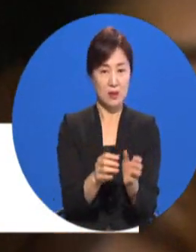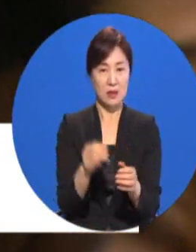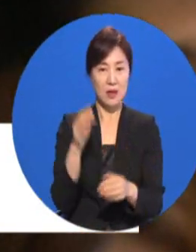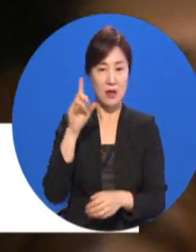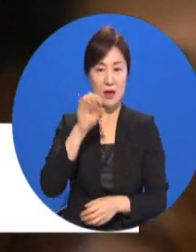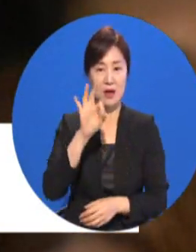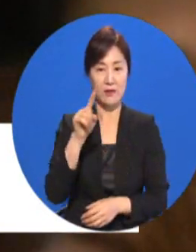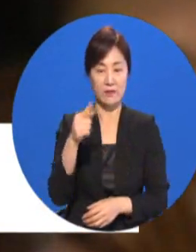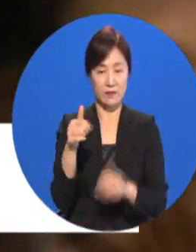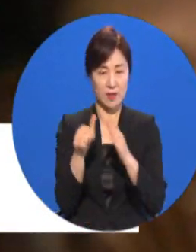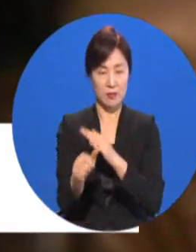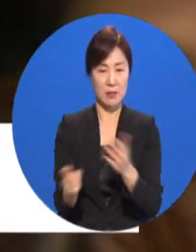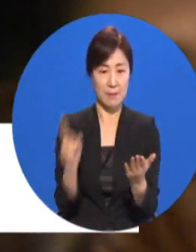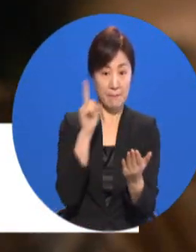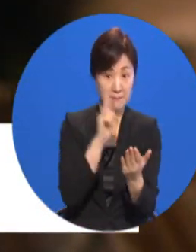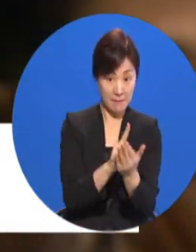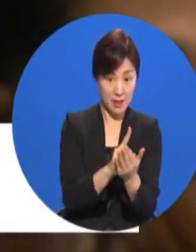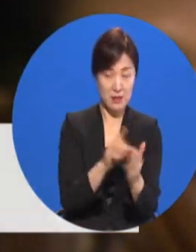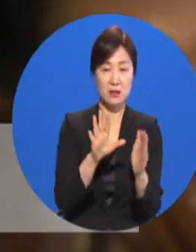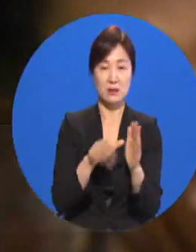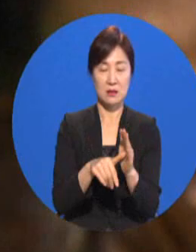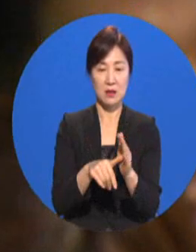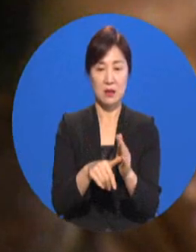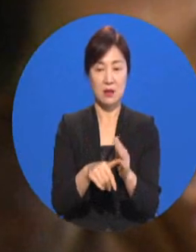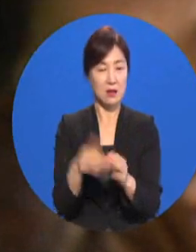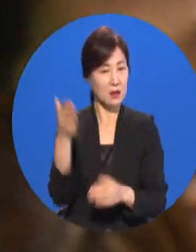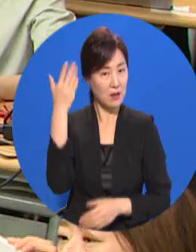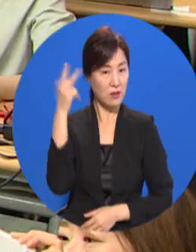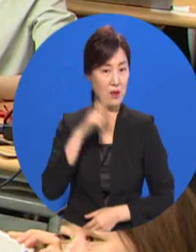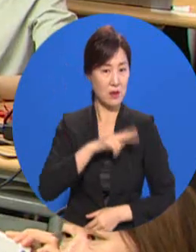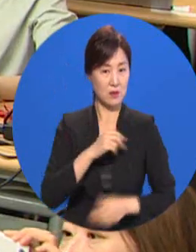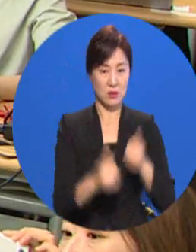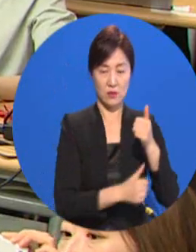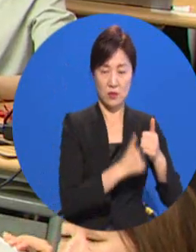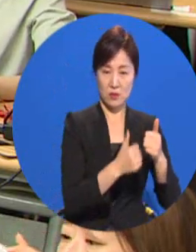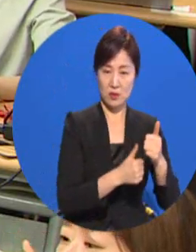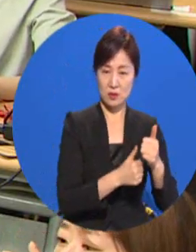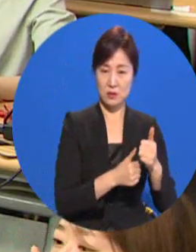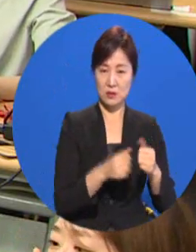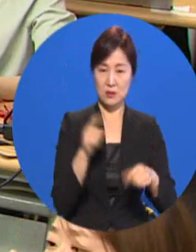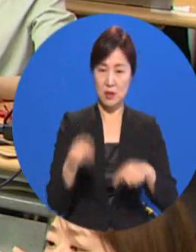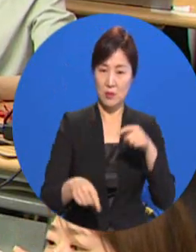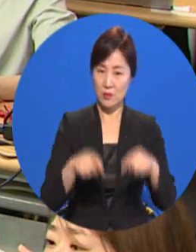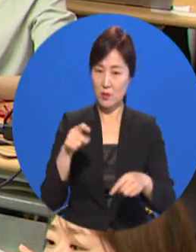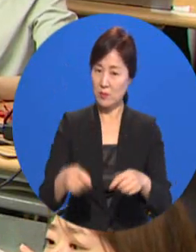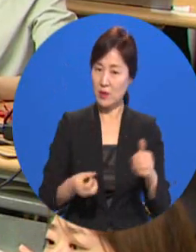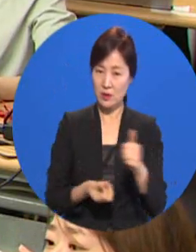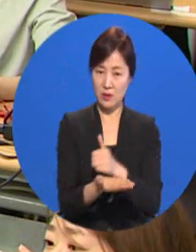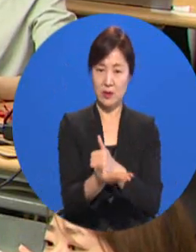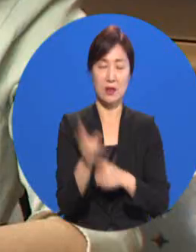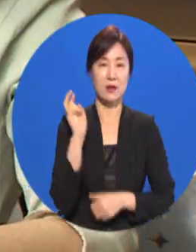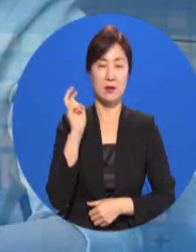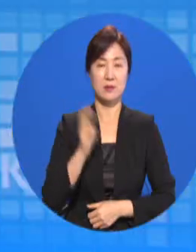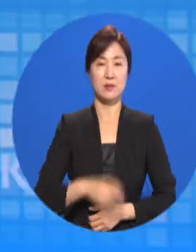참여할 경우 과거 국내 당 소속 현역 의원들의 행보에도 영향을 미칠지 주목됩니다